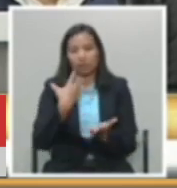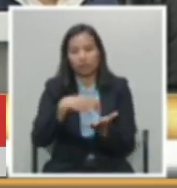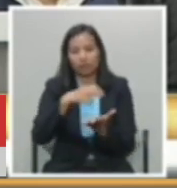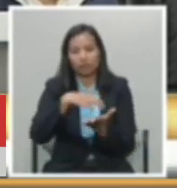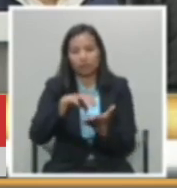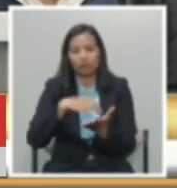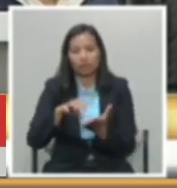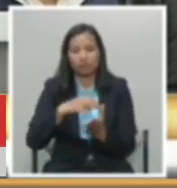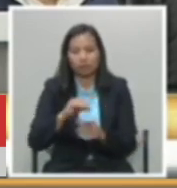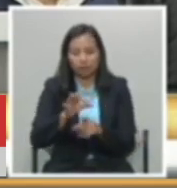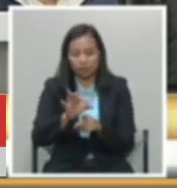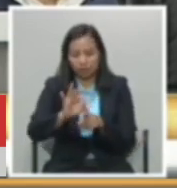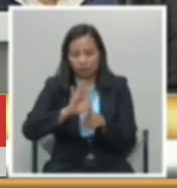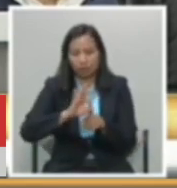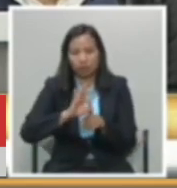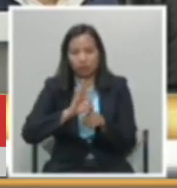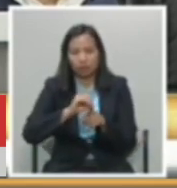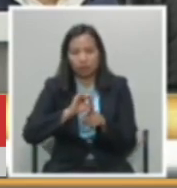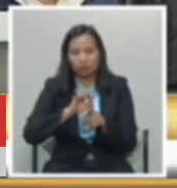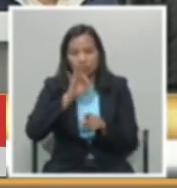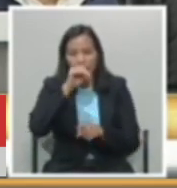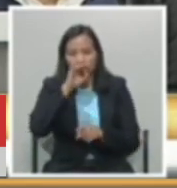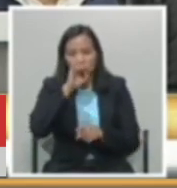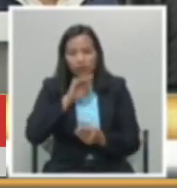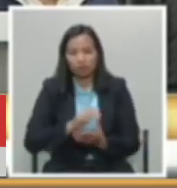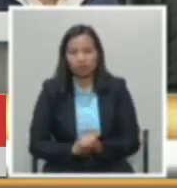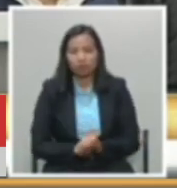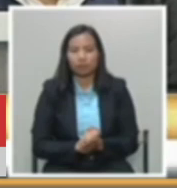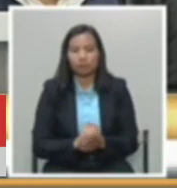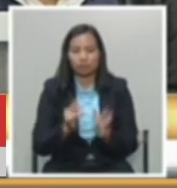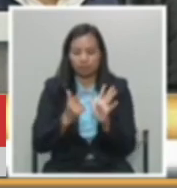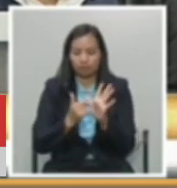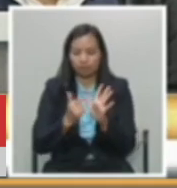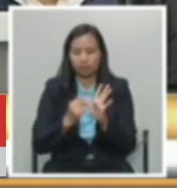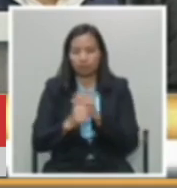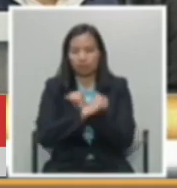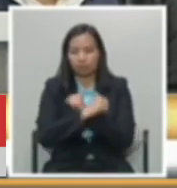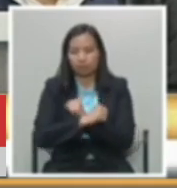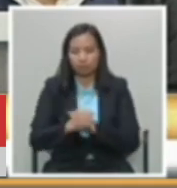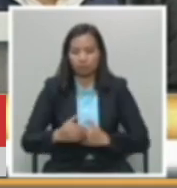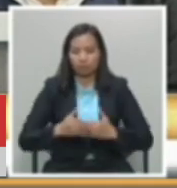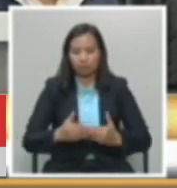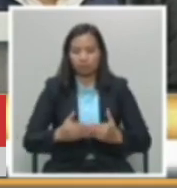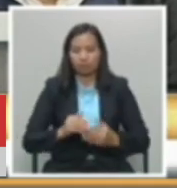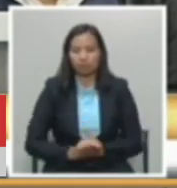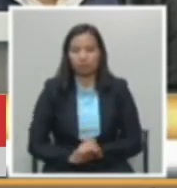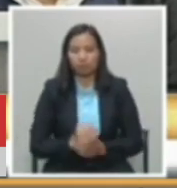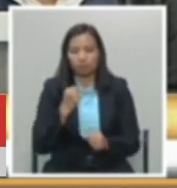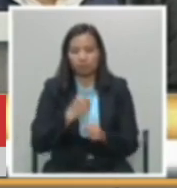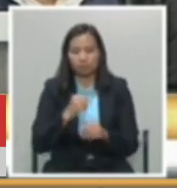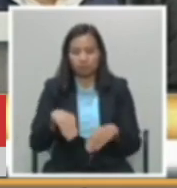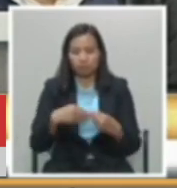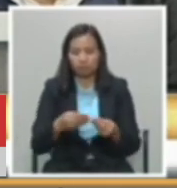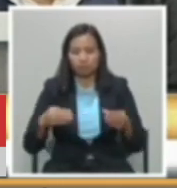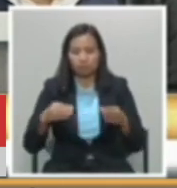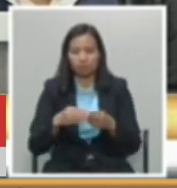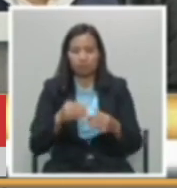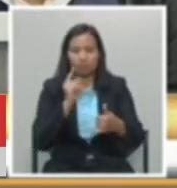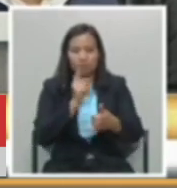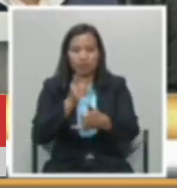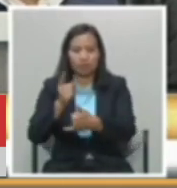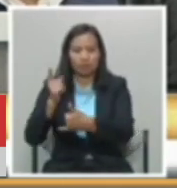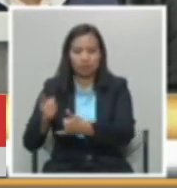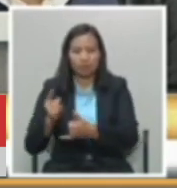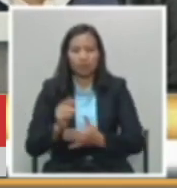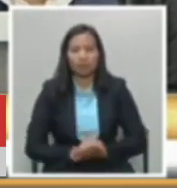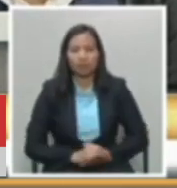ถุงยางอนามัยในเรื่องของยาคุมดิฉันเคยทำเรื่องนี้แล้วก็ถูกว่าค่ะต่อว่าเ